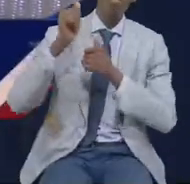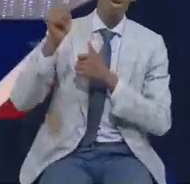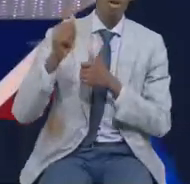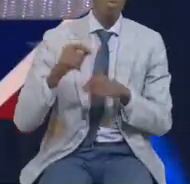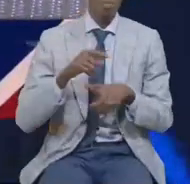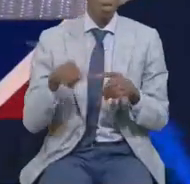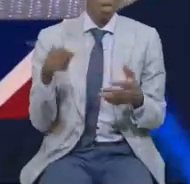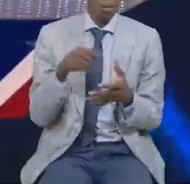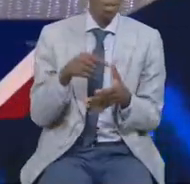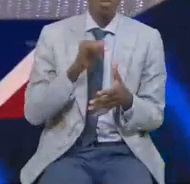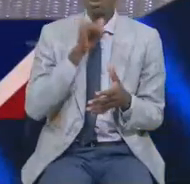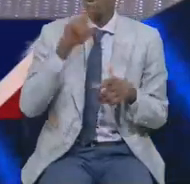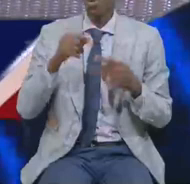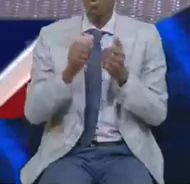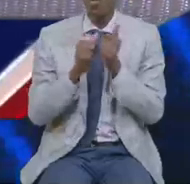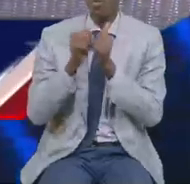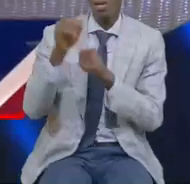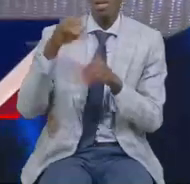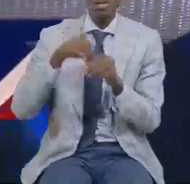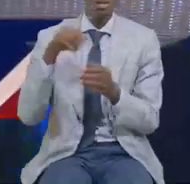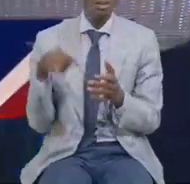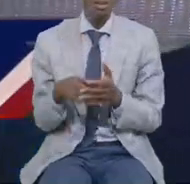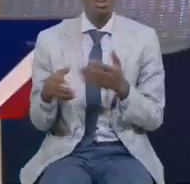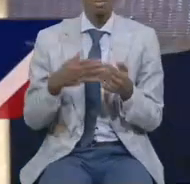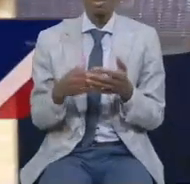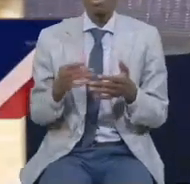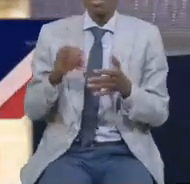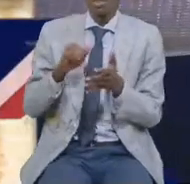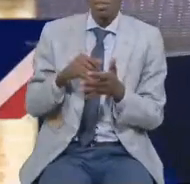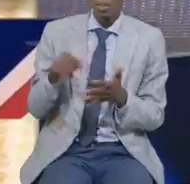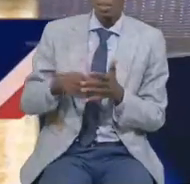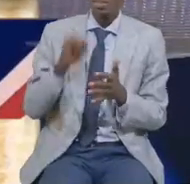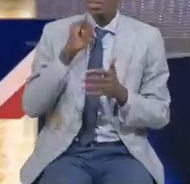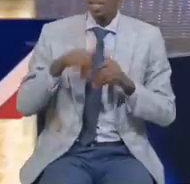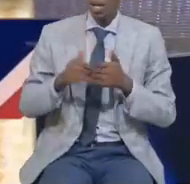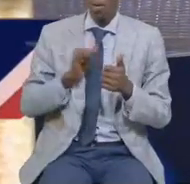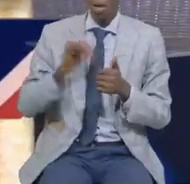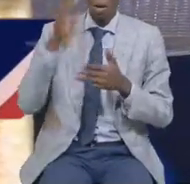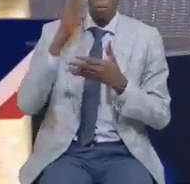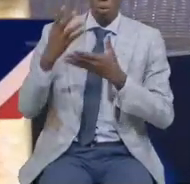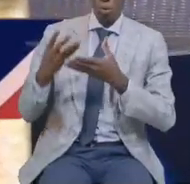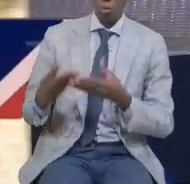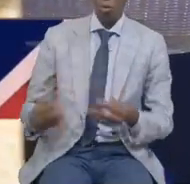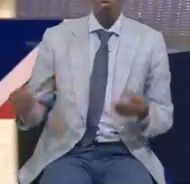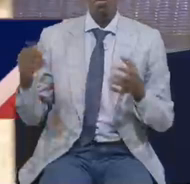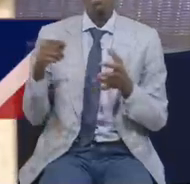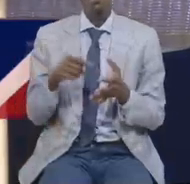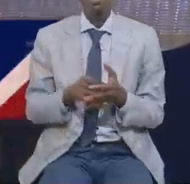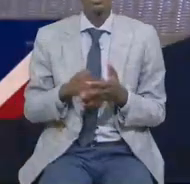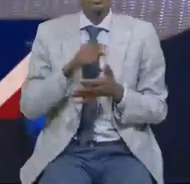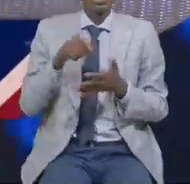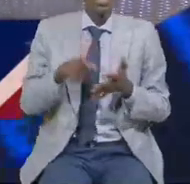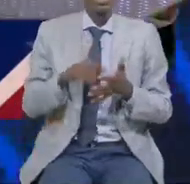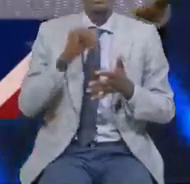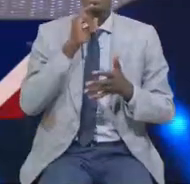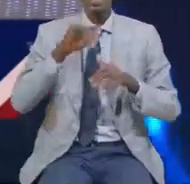Voici ce que je peux. Voici comment je vais traiter cet homme-là. S'il va au-delà de cela, non. Voici